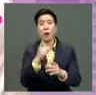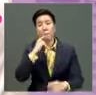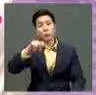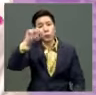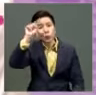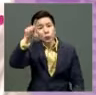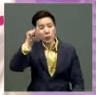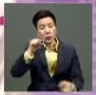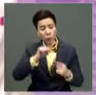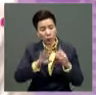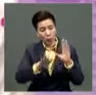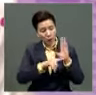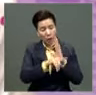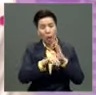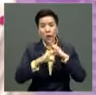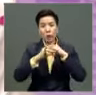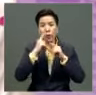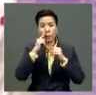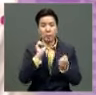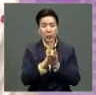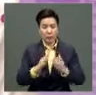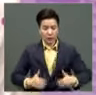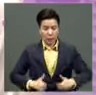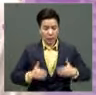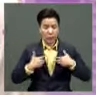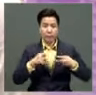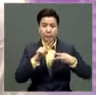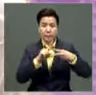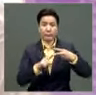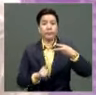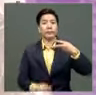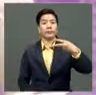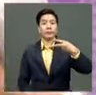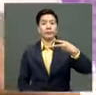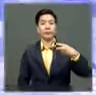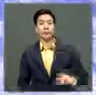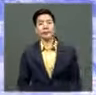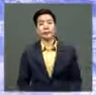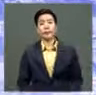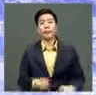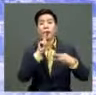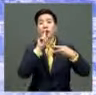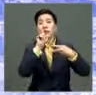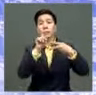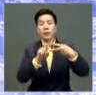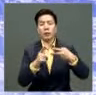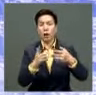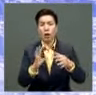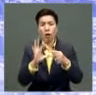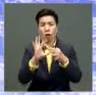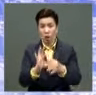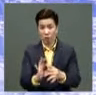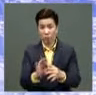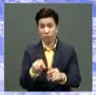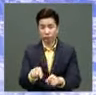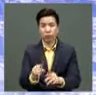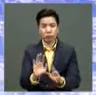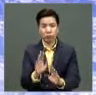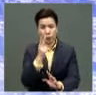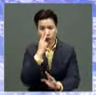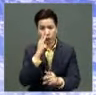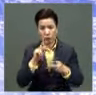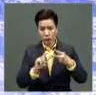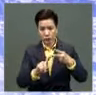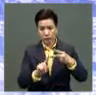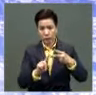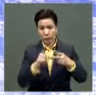อีกไหมซึ่งมันจะส่งผลถึงสภาพชีวิตเขาเนี่ยครับสองคำถามครับ ครับคำว่าต้องล็อกดาวน์หรือไม่ก็ขึ้นอยู่กับอันที่ส